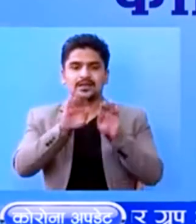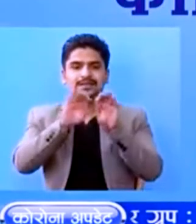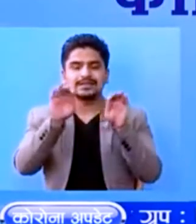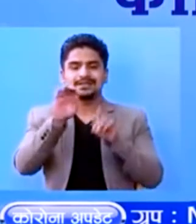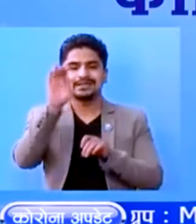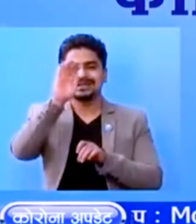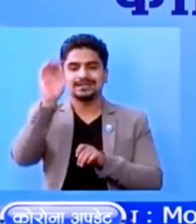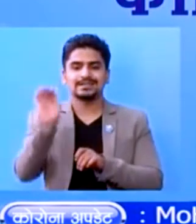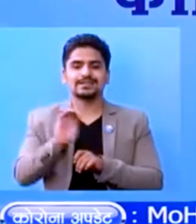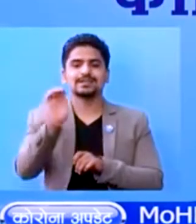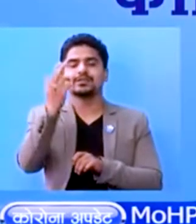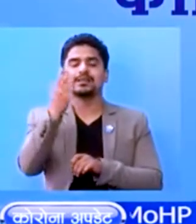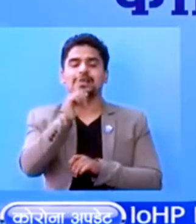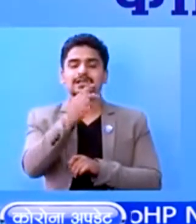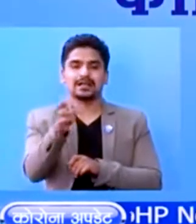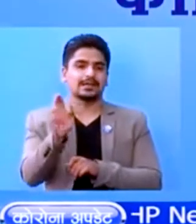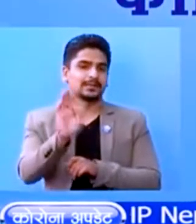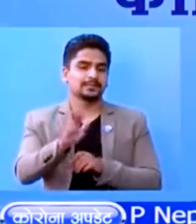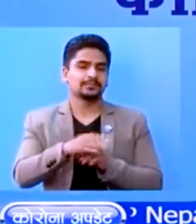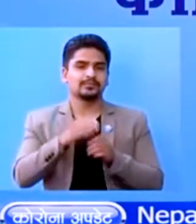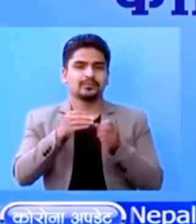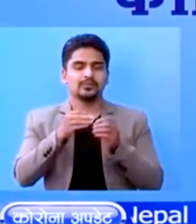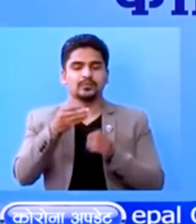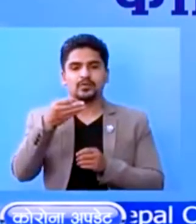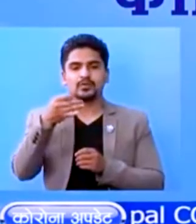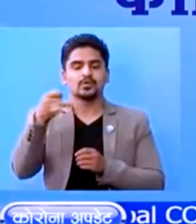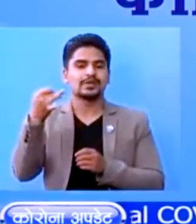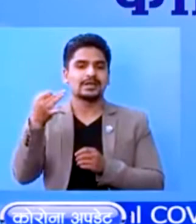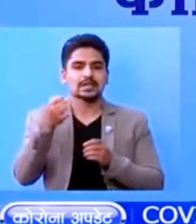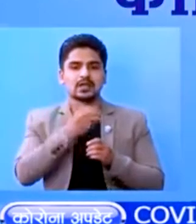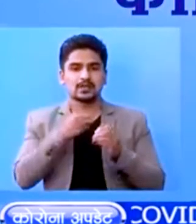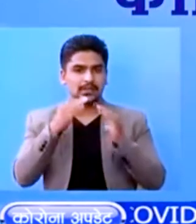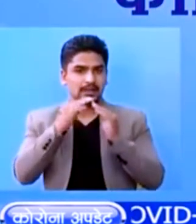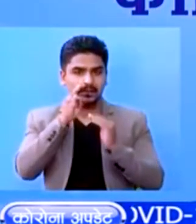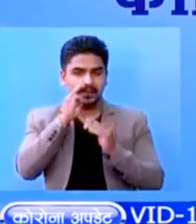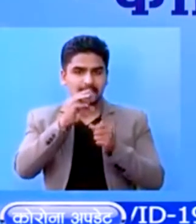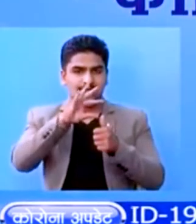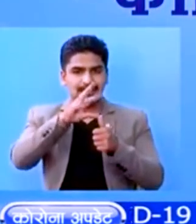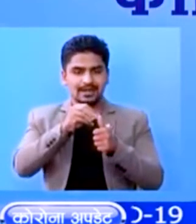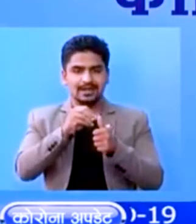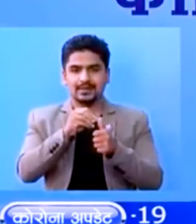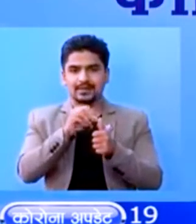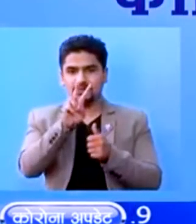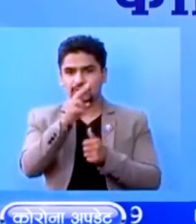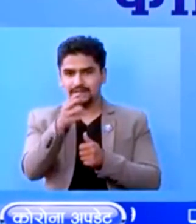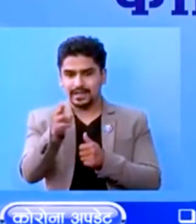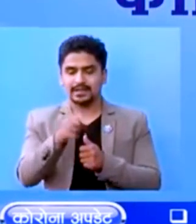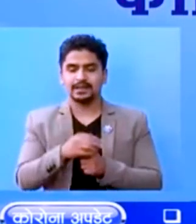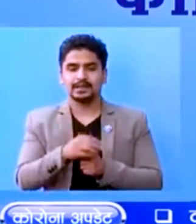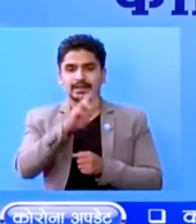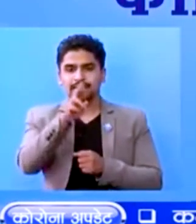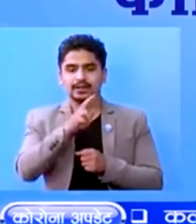सिन्धुलीका एकजना हुनुहुन्छ। धुलीखेल अस्पताल धुलीखेल प्रयोगशालामा काभ्रे पलाञ्चोकका दुईजना